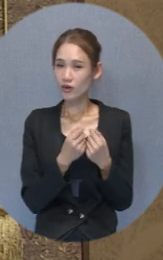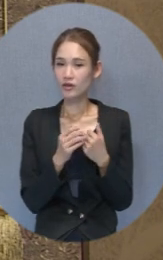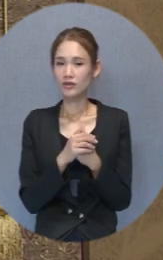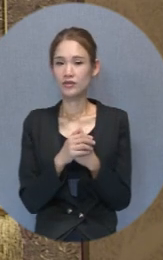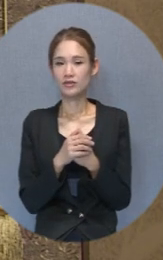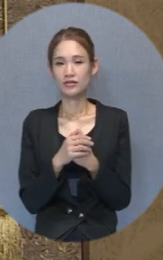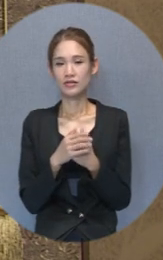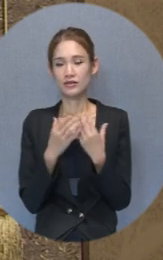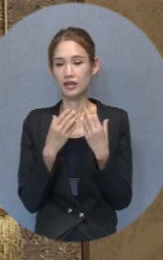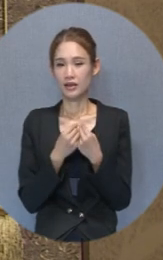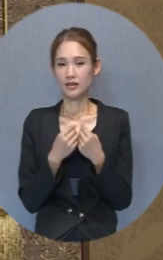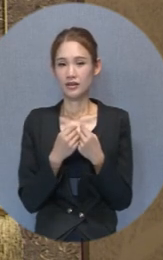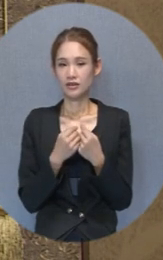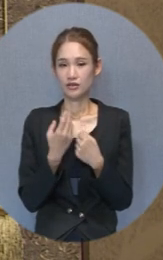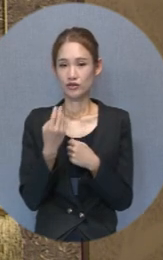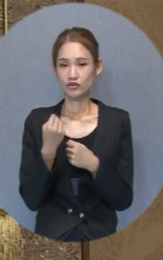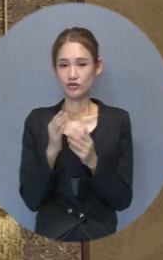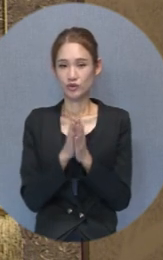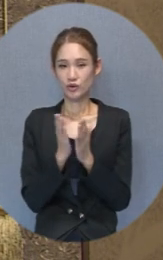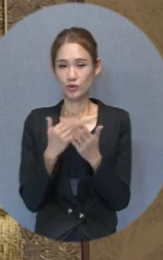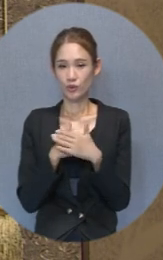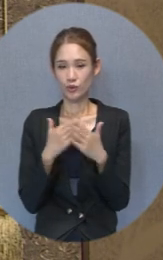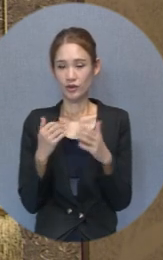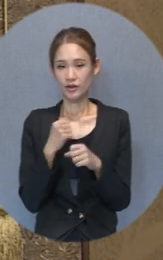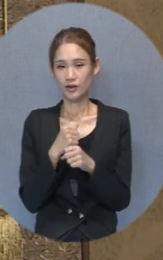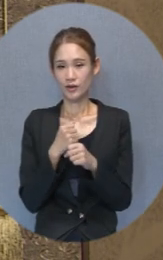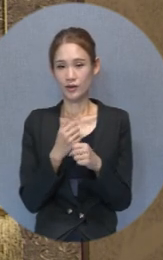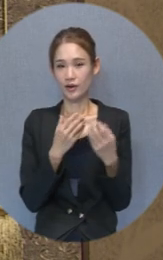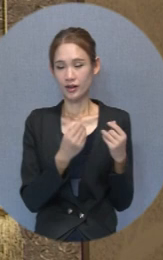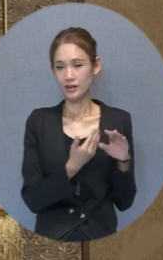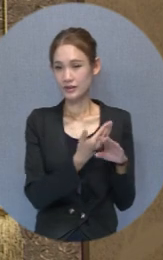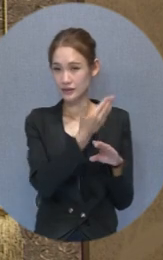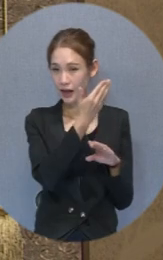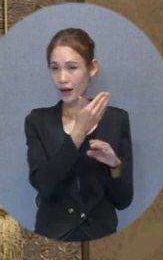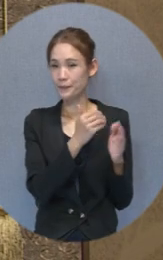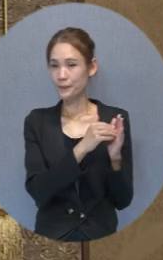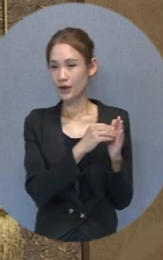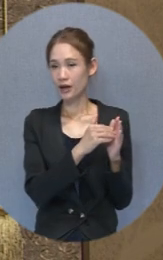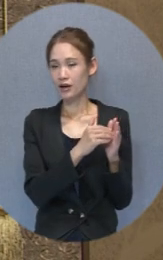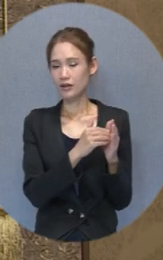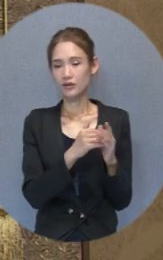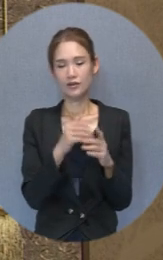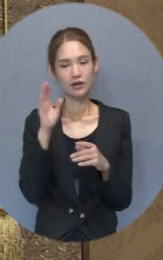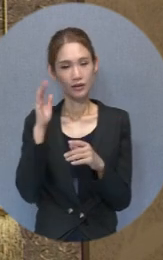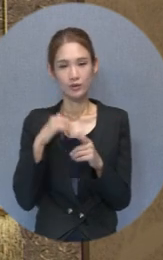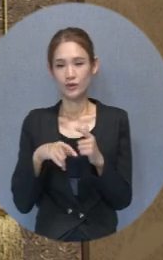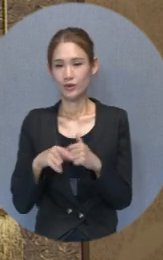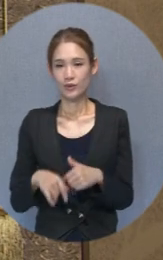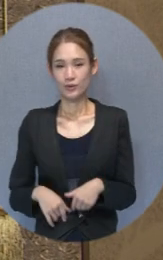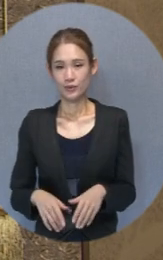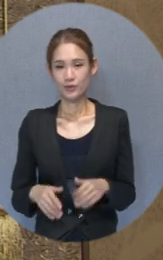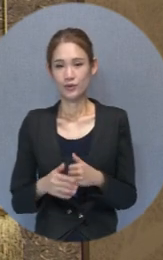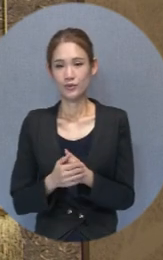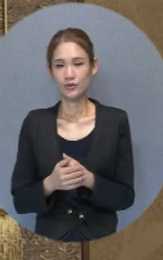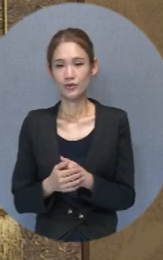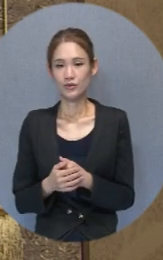예를 들어서 숫자놀이 책이 2,000권이 다 만들어졌어요. 상반기에. 네. 그러면 필요가 없잖아요. 예. 그러면 이제 숫자놀이